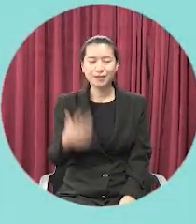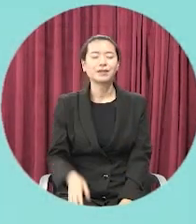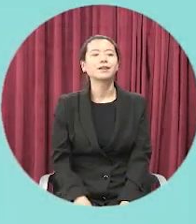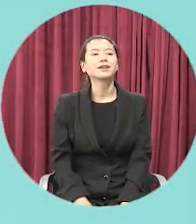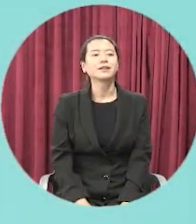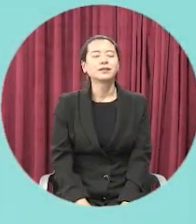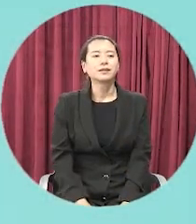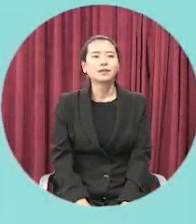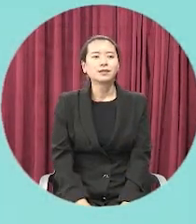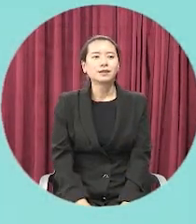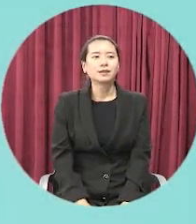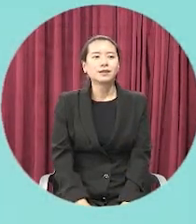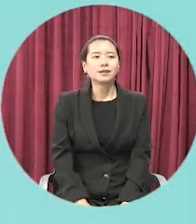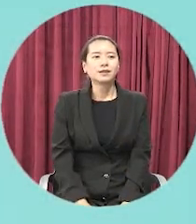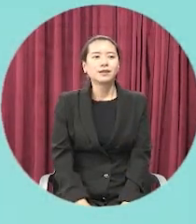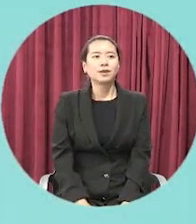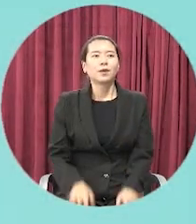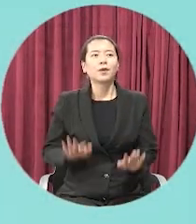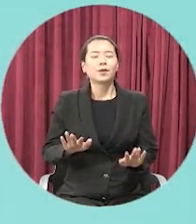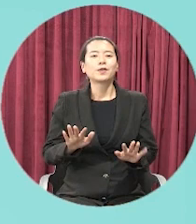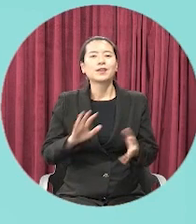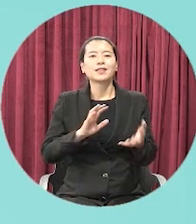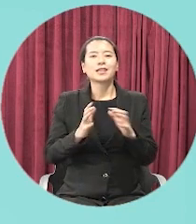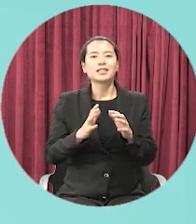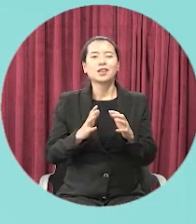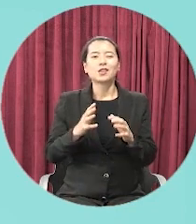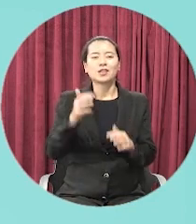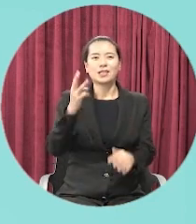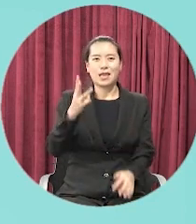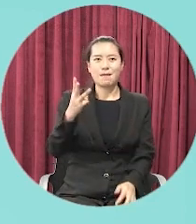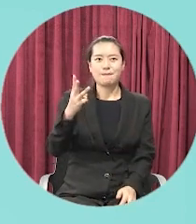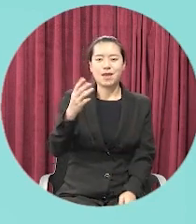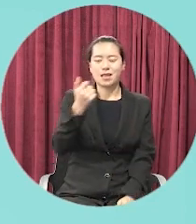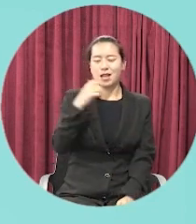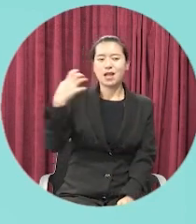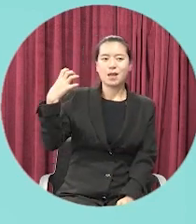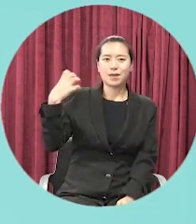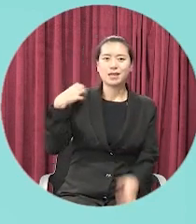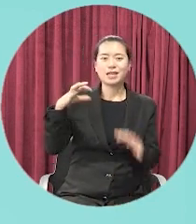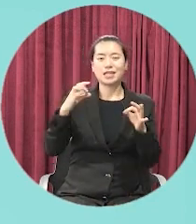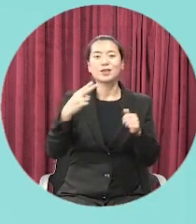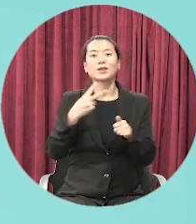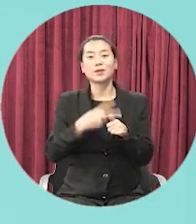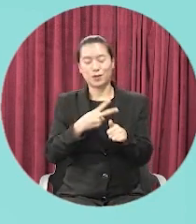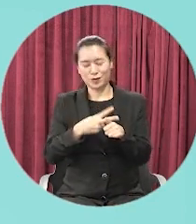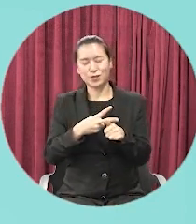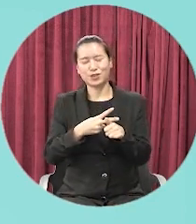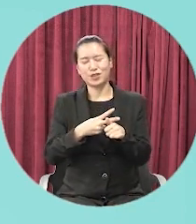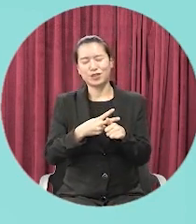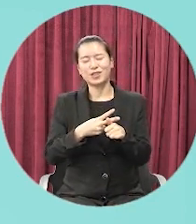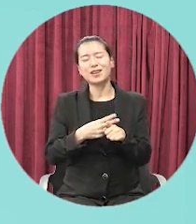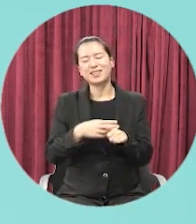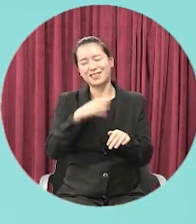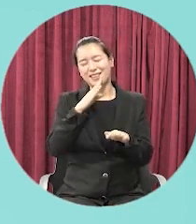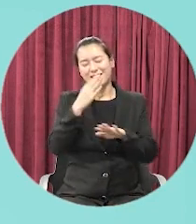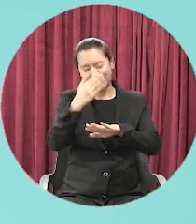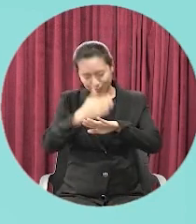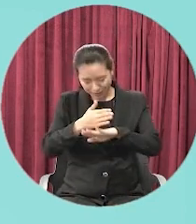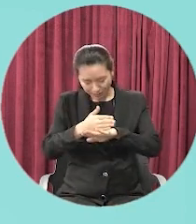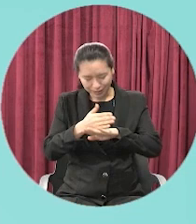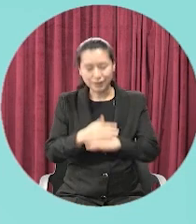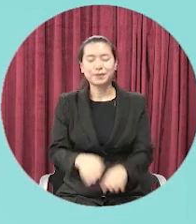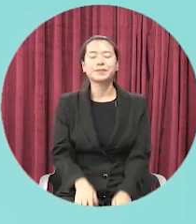아 네 어 섹션 3회 자장을 맡아주신 김덕영 교수님께 다시 한 번 감사의 말씀을 드립니다 교수님